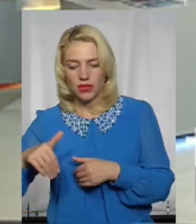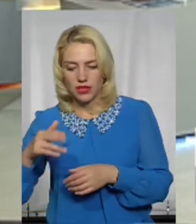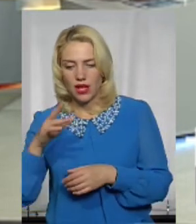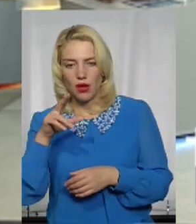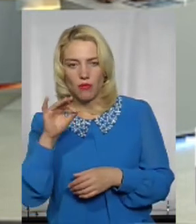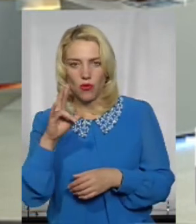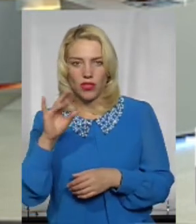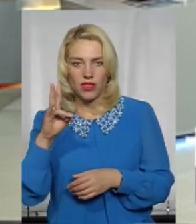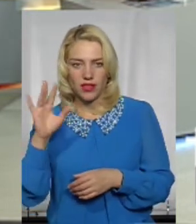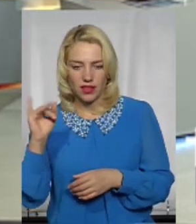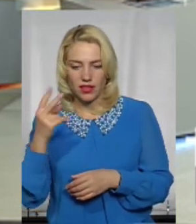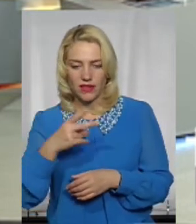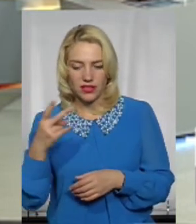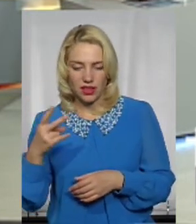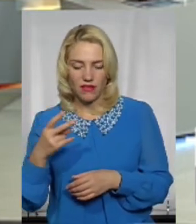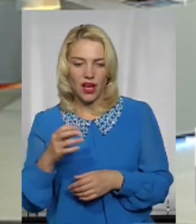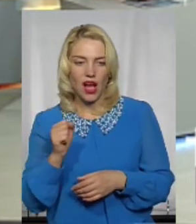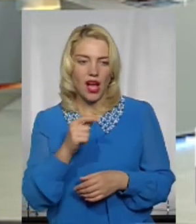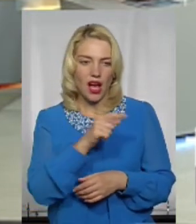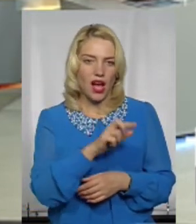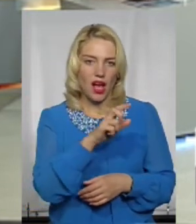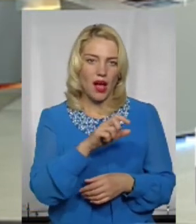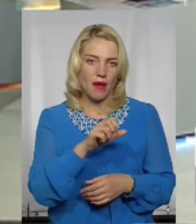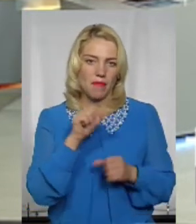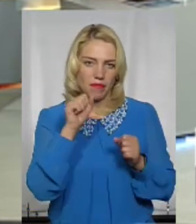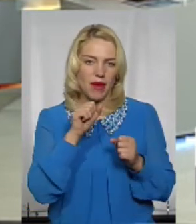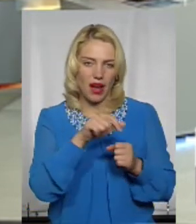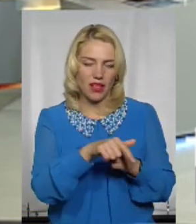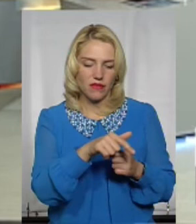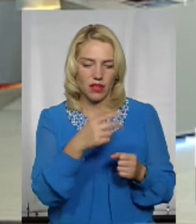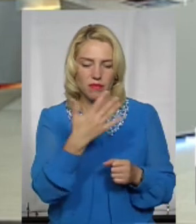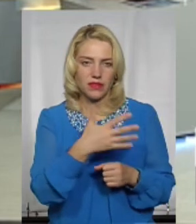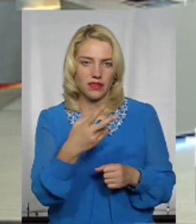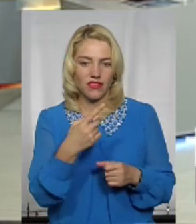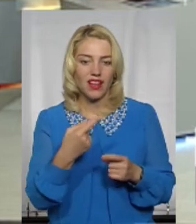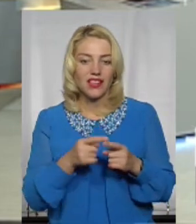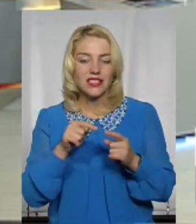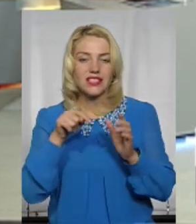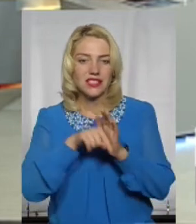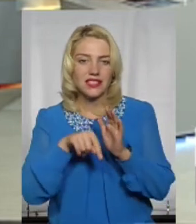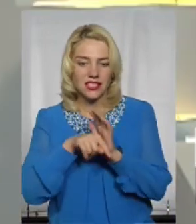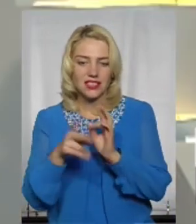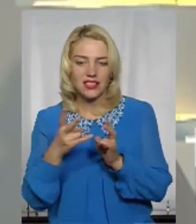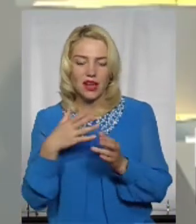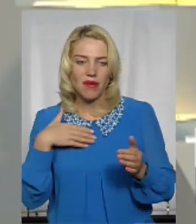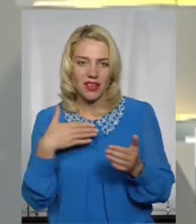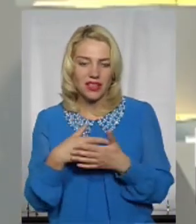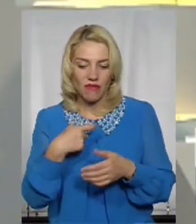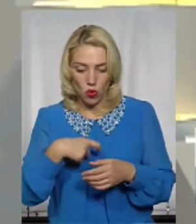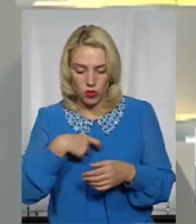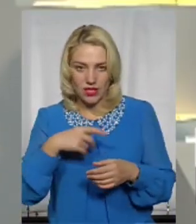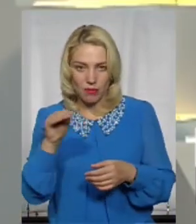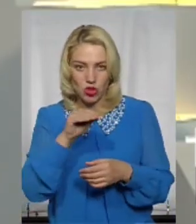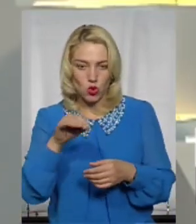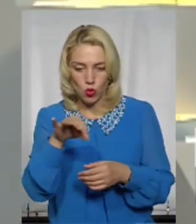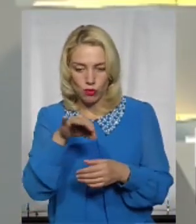Баранівці вже 52. По дорозі додали. Це знову ж таки говорить про те, що вони мають шукати активно в себе джерело забруднення.